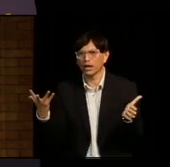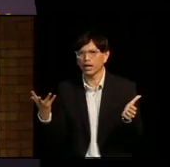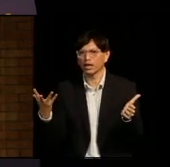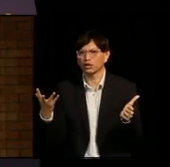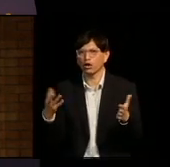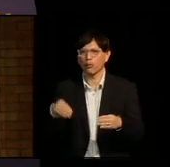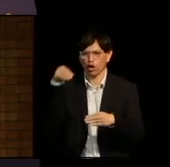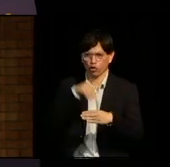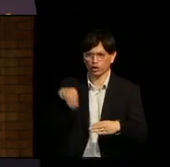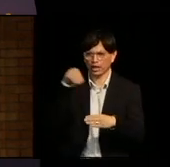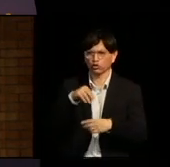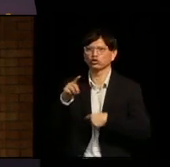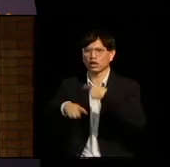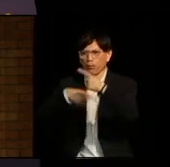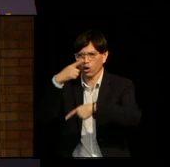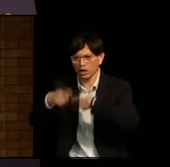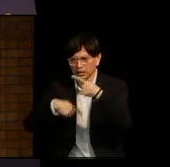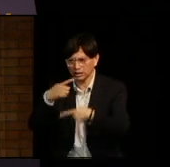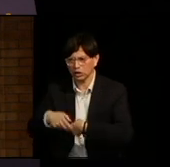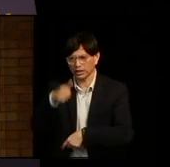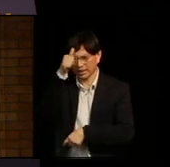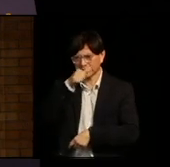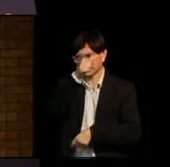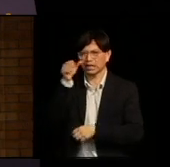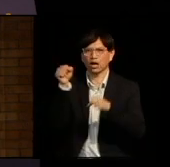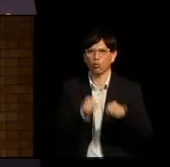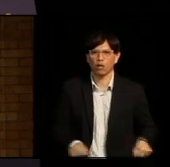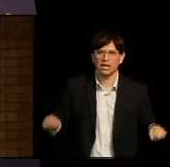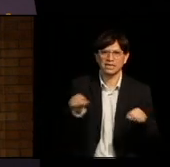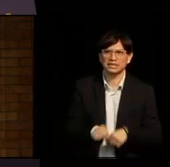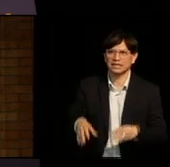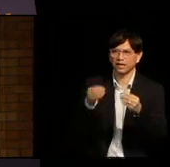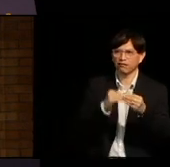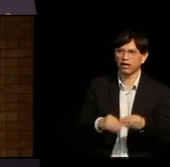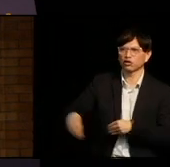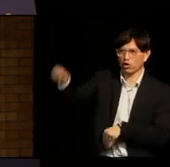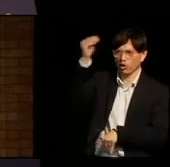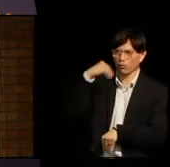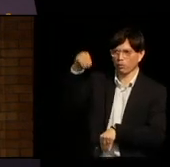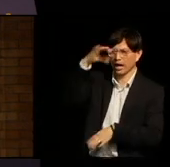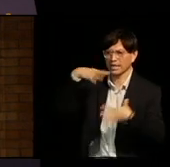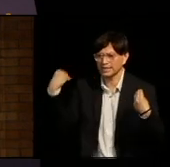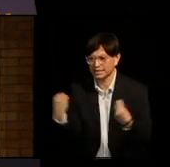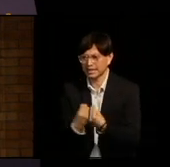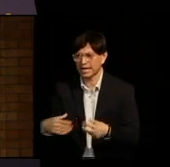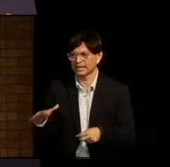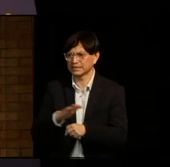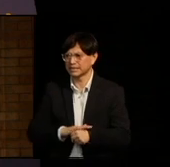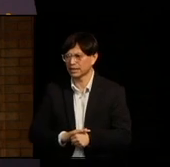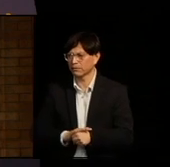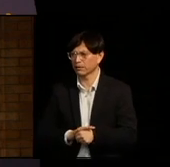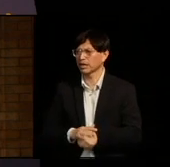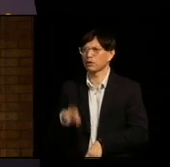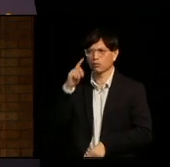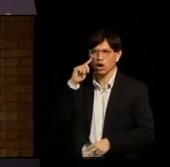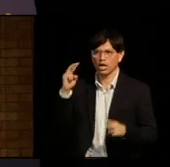Cristiana un cammino di iniziazione Cristiana può essere anche fatto già imparando a partecipare alla messa e poi ci sono gli